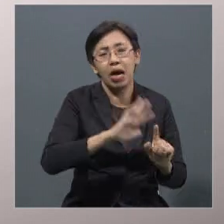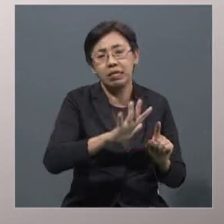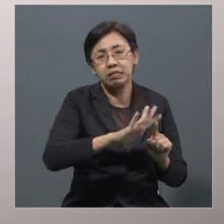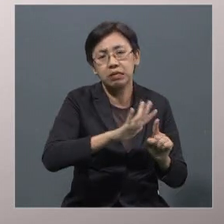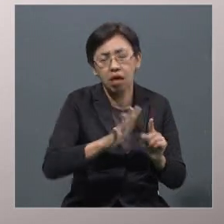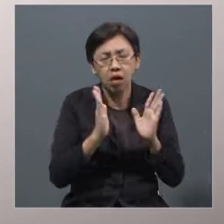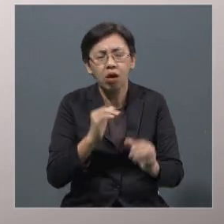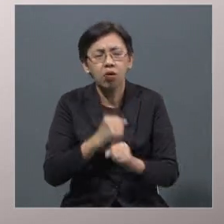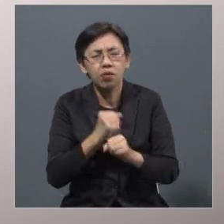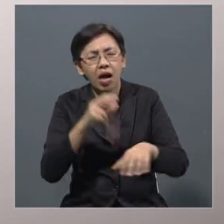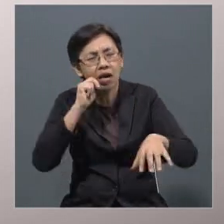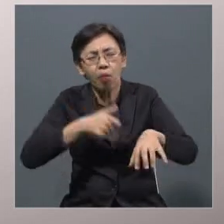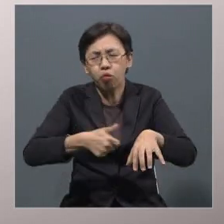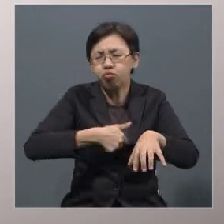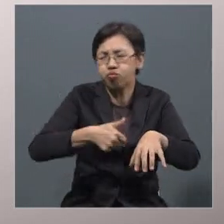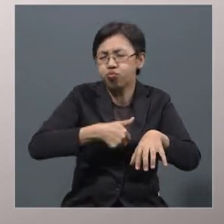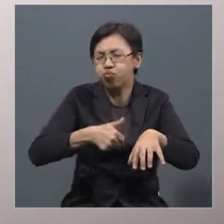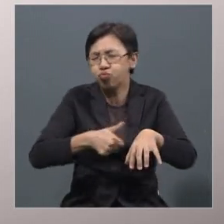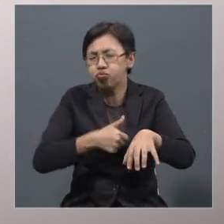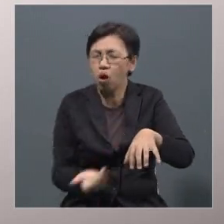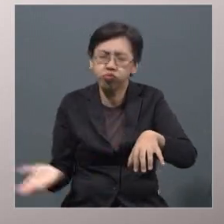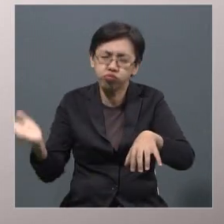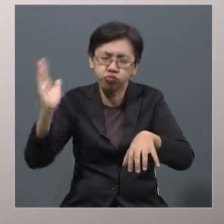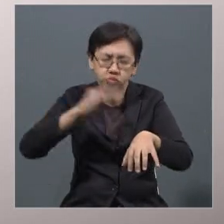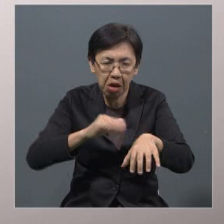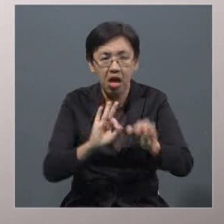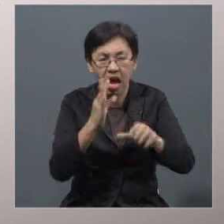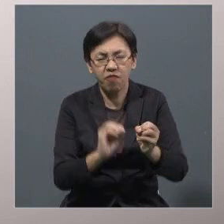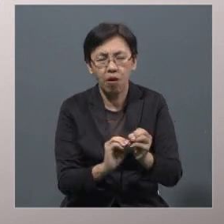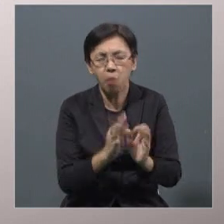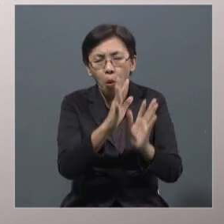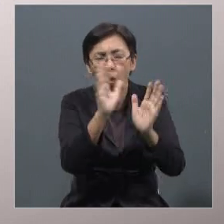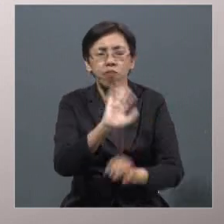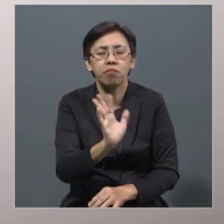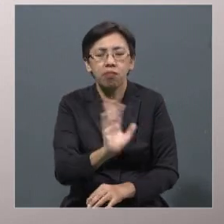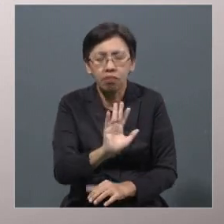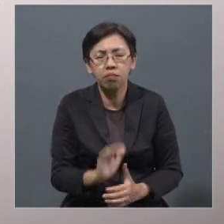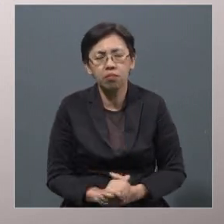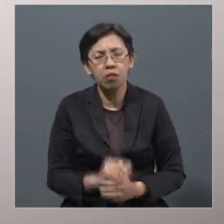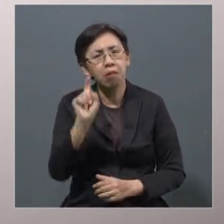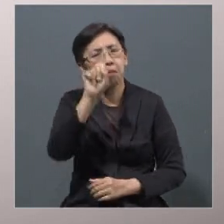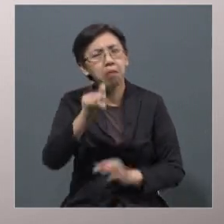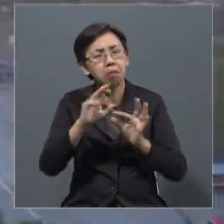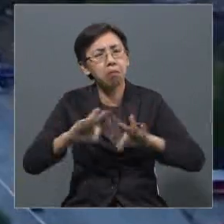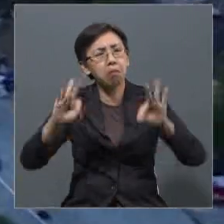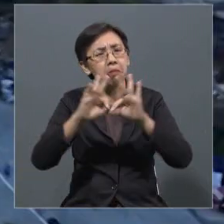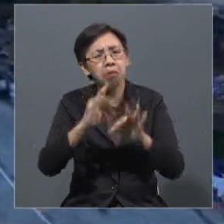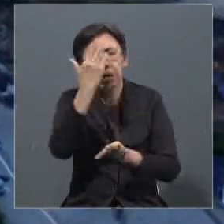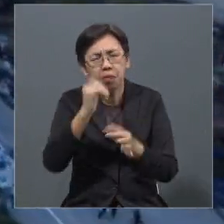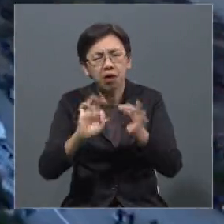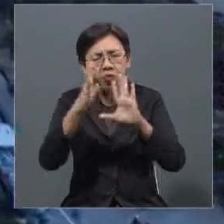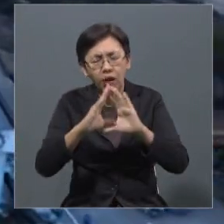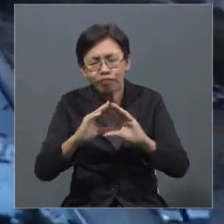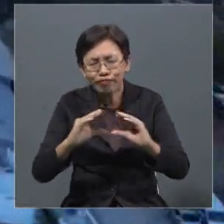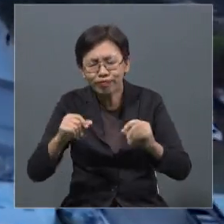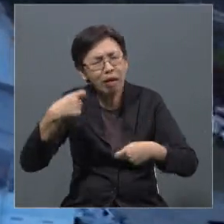หน้าที่เต้องฉีดน้ำสเปรยหล่อเลี้ยงตลอดเวลาเพื่อป้องกันไม่ให้ไฟมันปะทุขึ้นมาอีกทีนี้คำถามสำคัญก็คือทำไมมันดับยากทำไมมันดับ